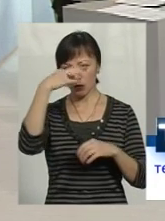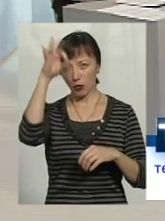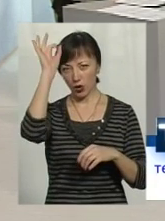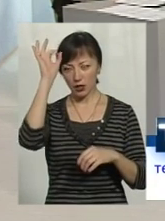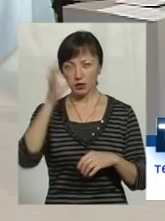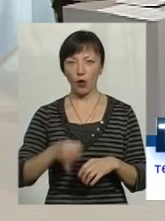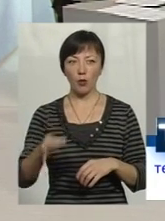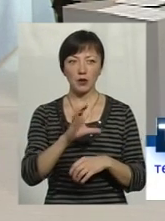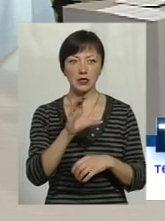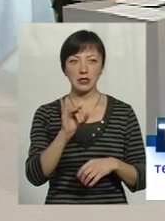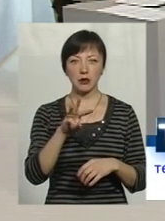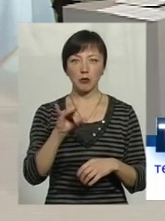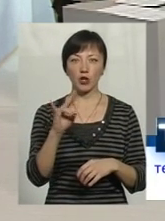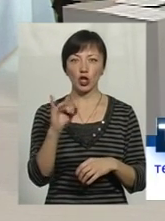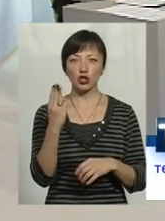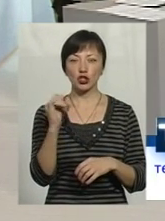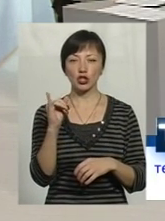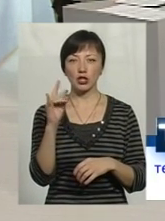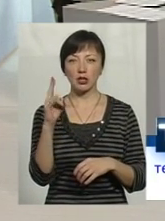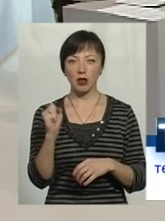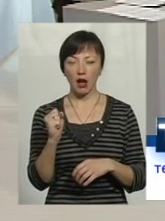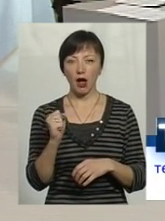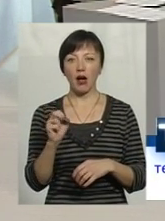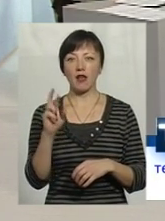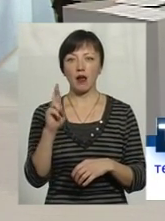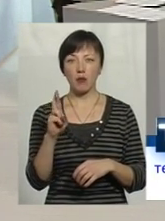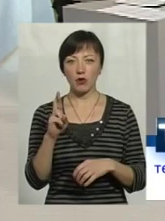Семенишина. Ярмолоді зміли з трьох начальників міліції.